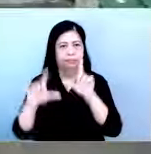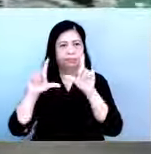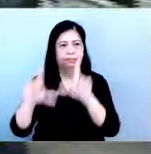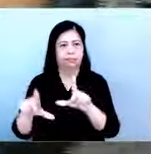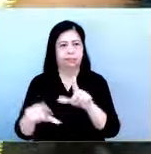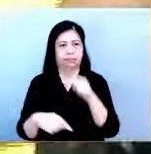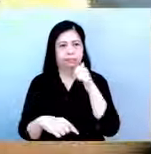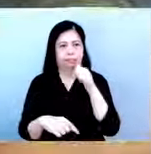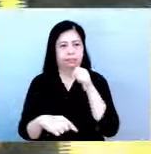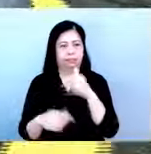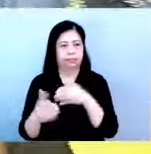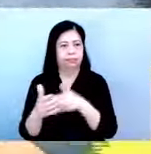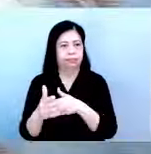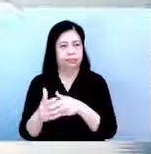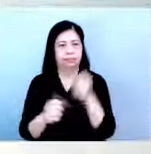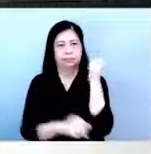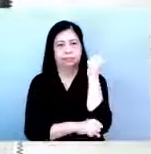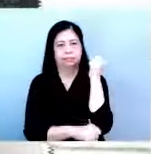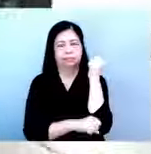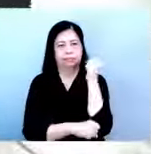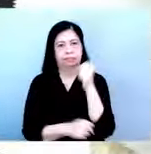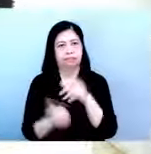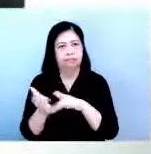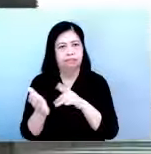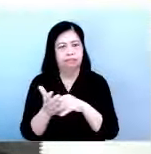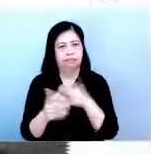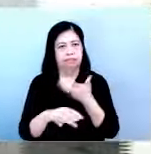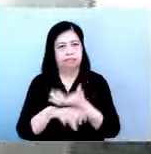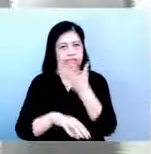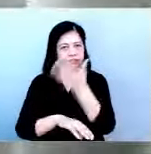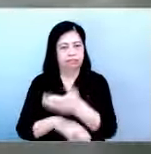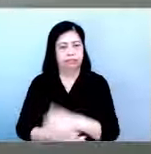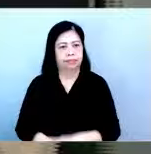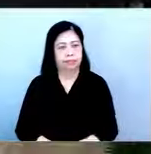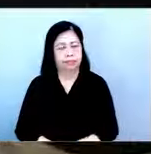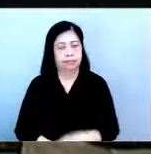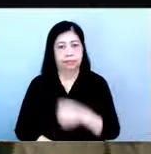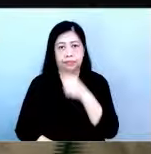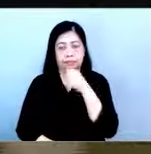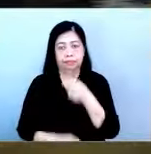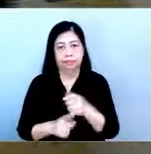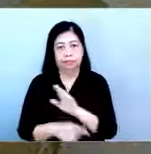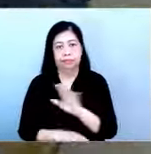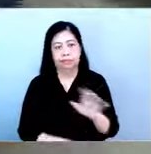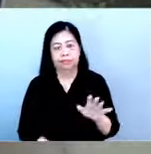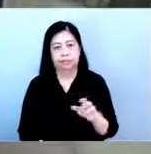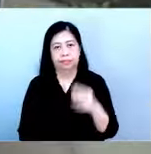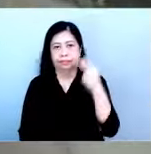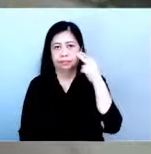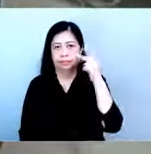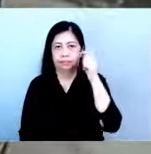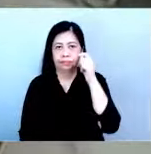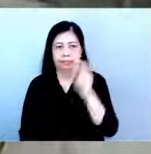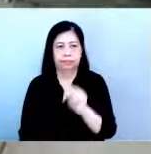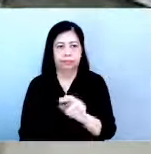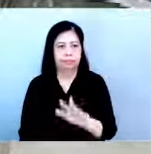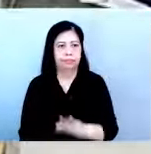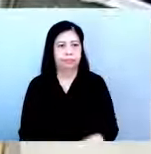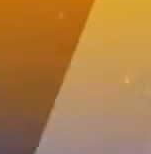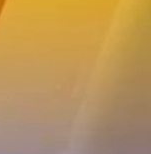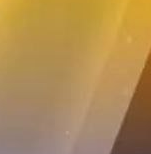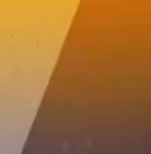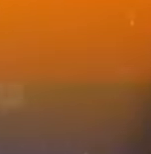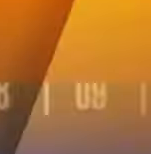sa reklamong robbery, extortion at swindling. Nagbabalita mula sa frontline, Hannibal Talete, News